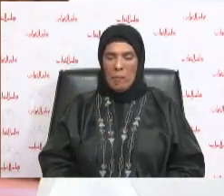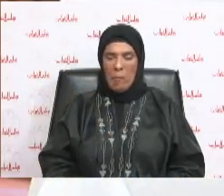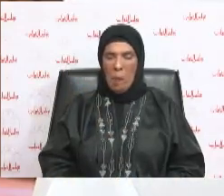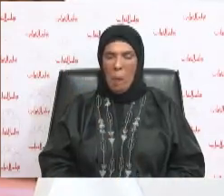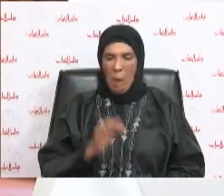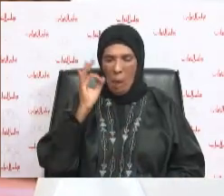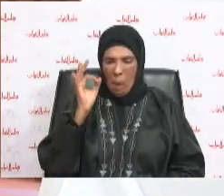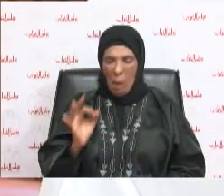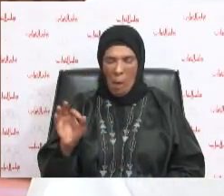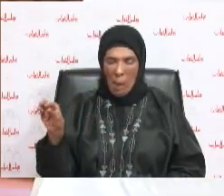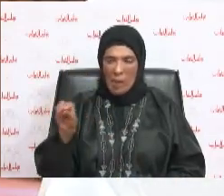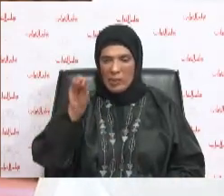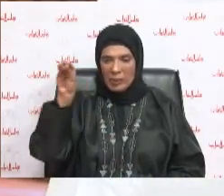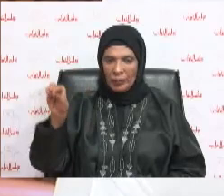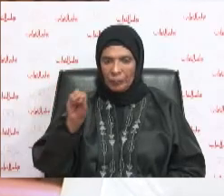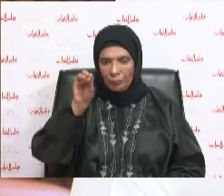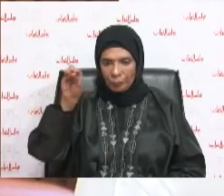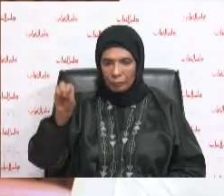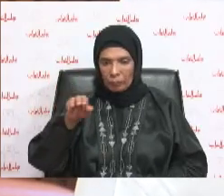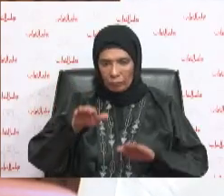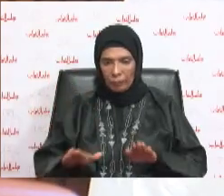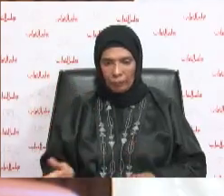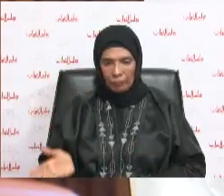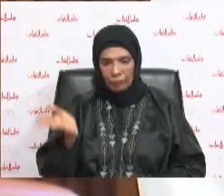لابد من وجود هيئة أو مجلس أعلى